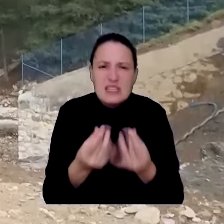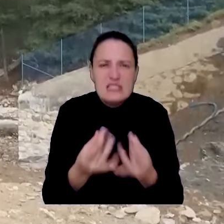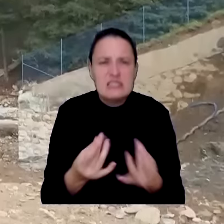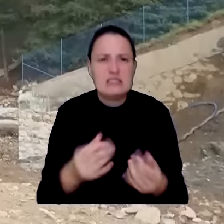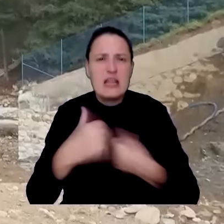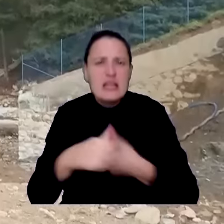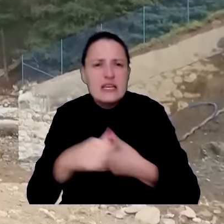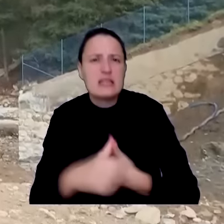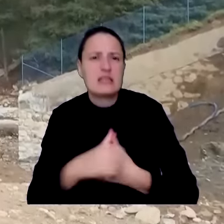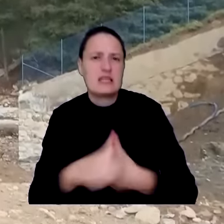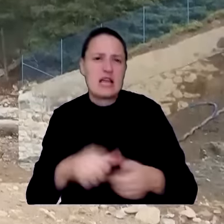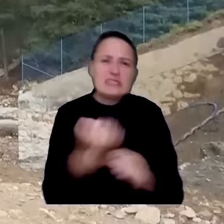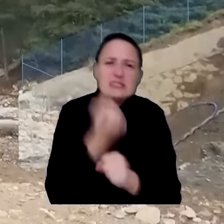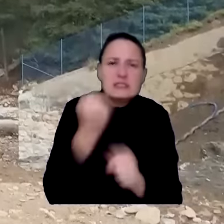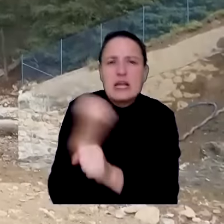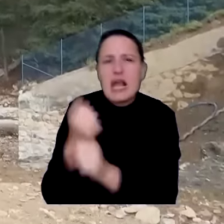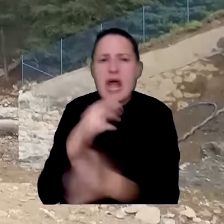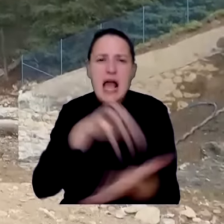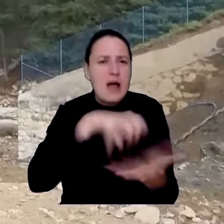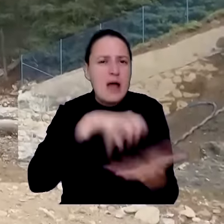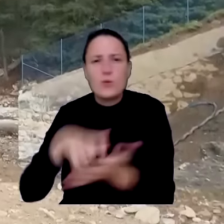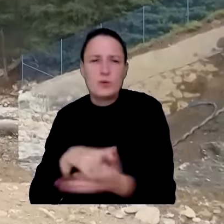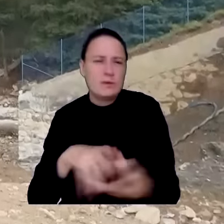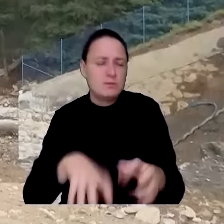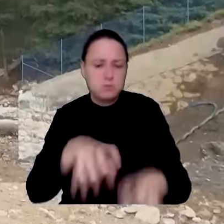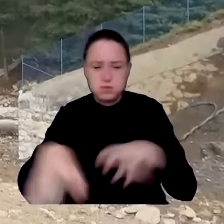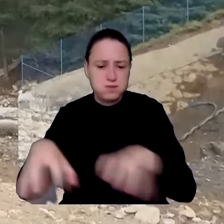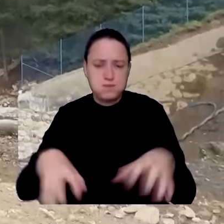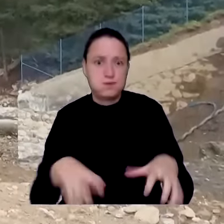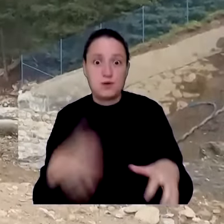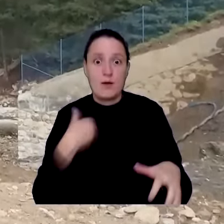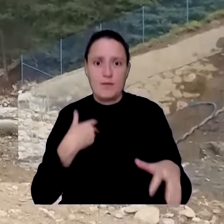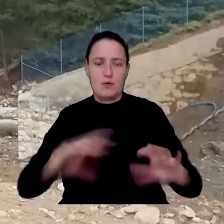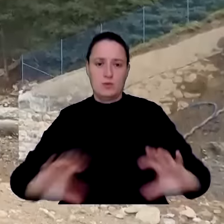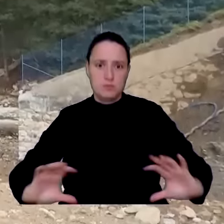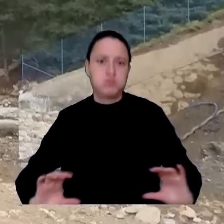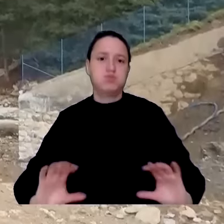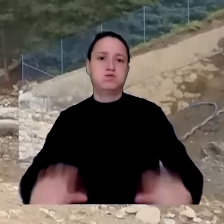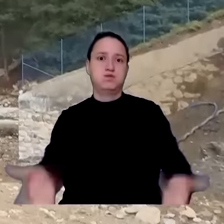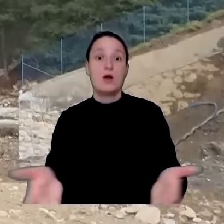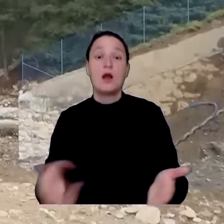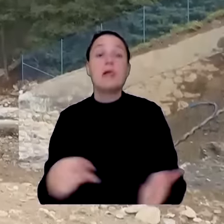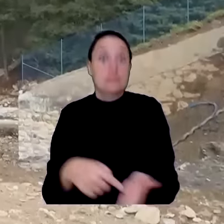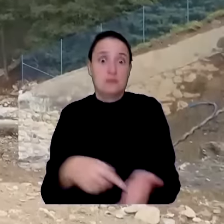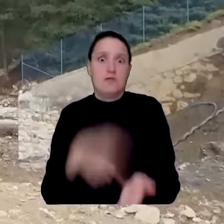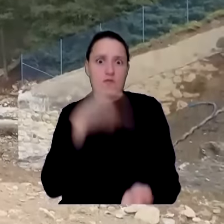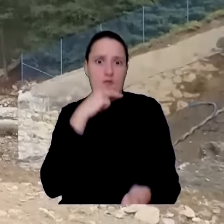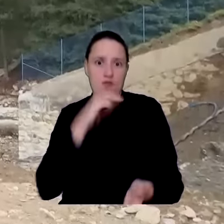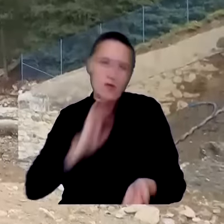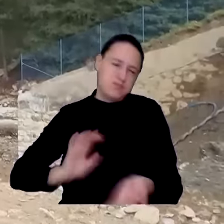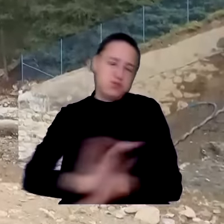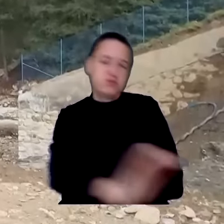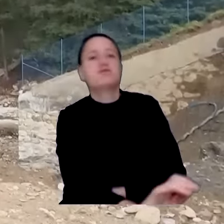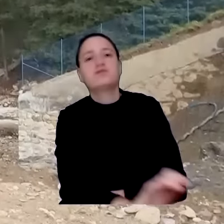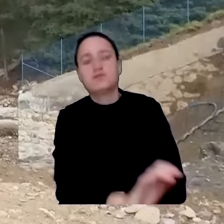skał oczywiście również właśnie zostały wzruszone i tą drogą uderzyły na stronie śląskie,